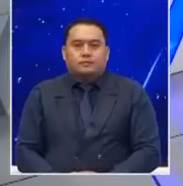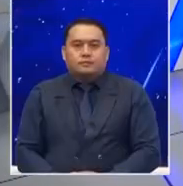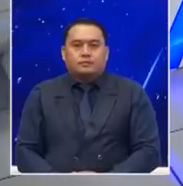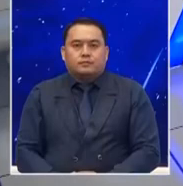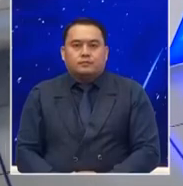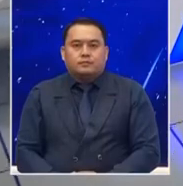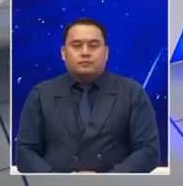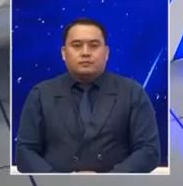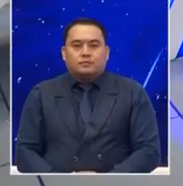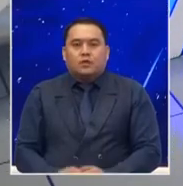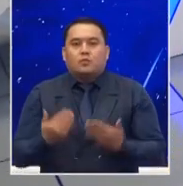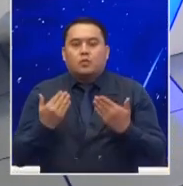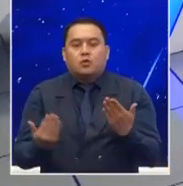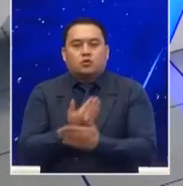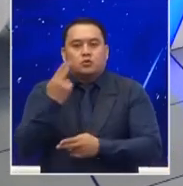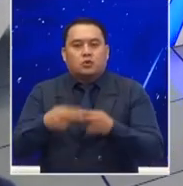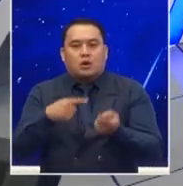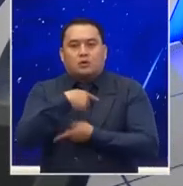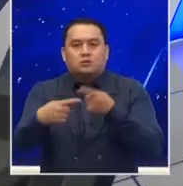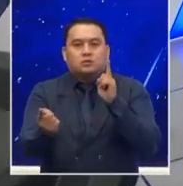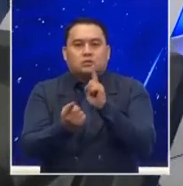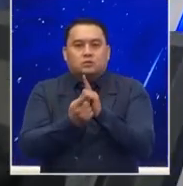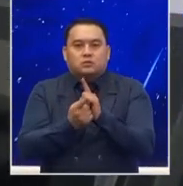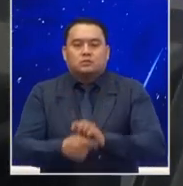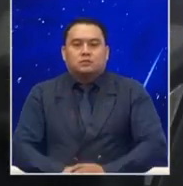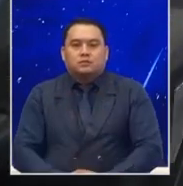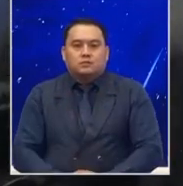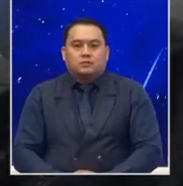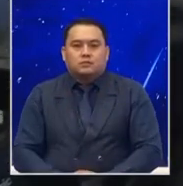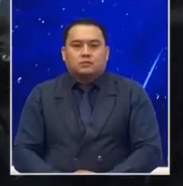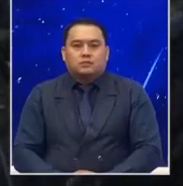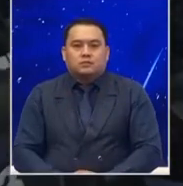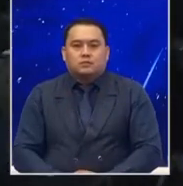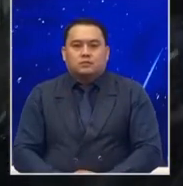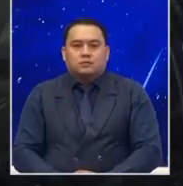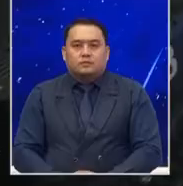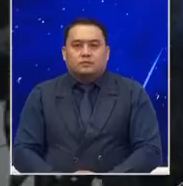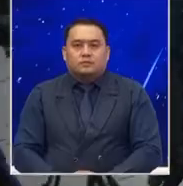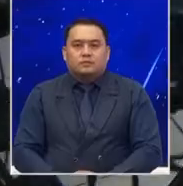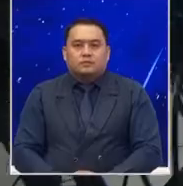Қадірменді көрермен, бүгінгі айтар ақпараттар легі осы болды. Амандықта қауышқанша сау болыңыздар.